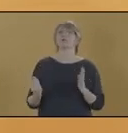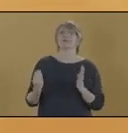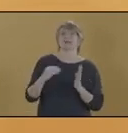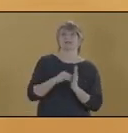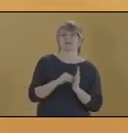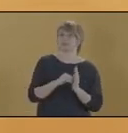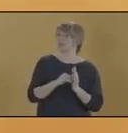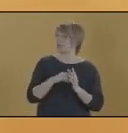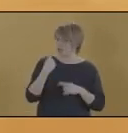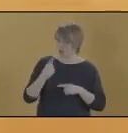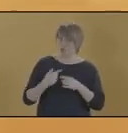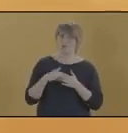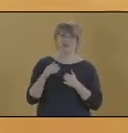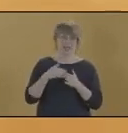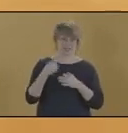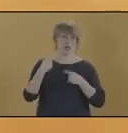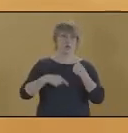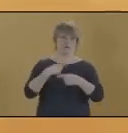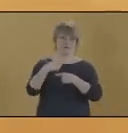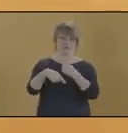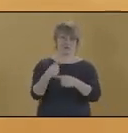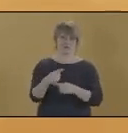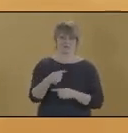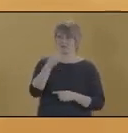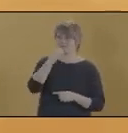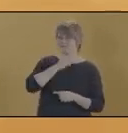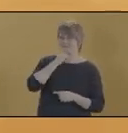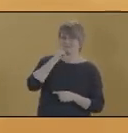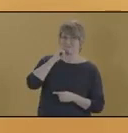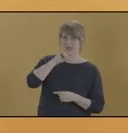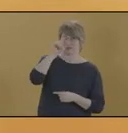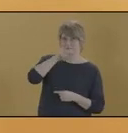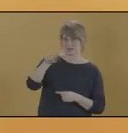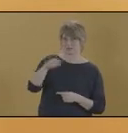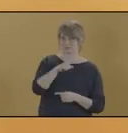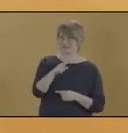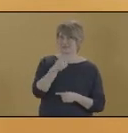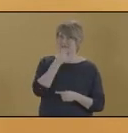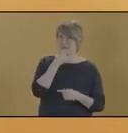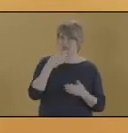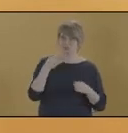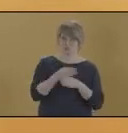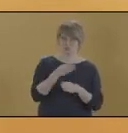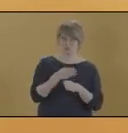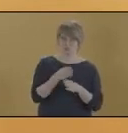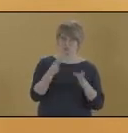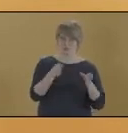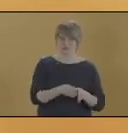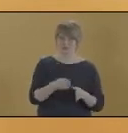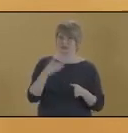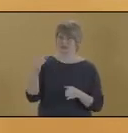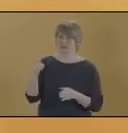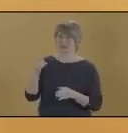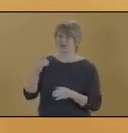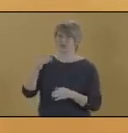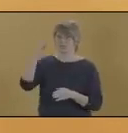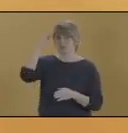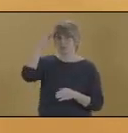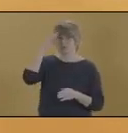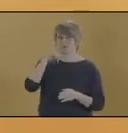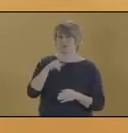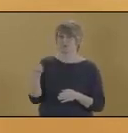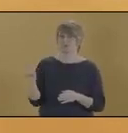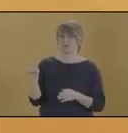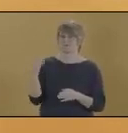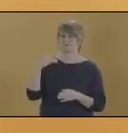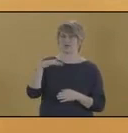immer noch andauern. Wir sehen bei Mädchen verstärkt Essstörungen, bei Jungs eine erhöhte Anzahl an